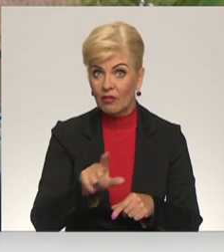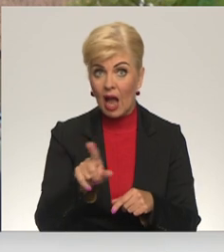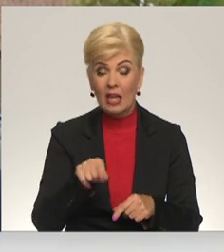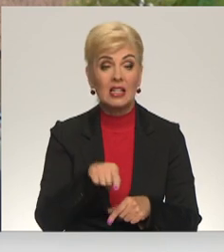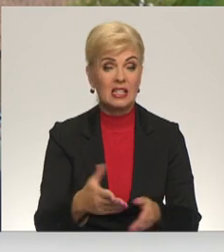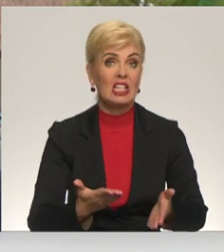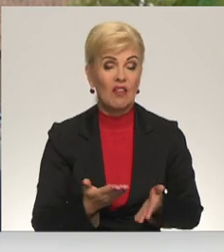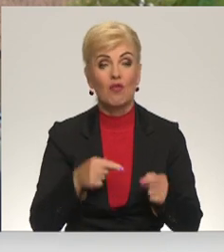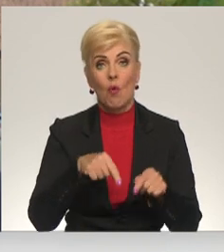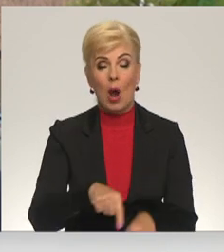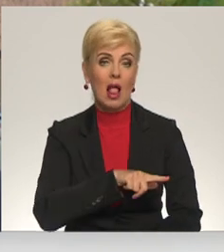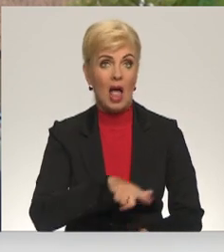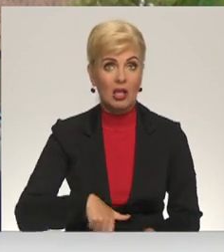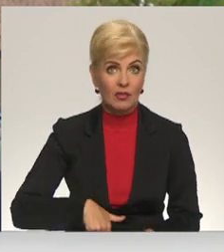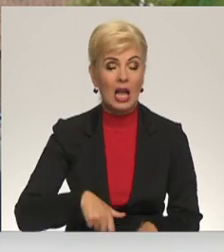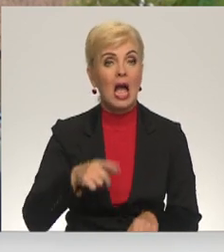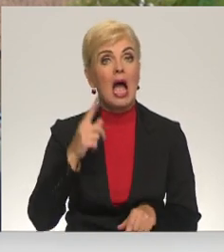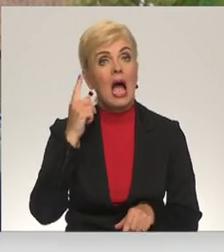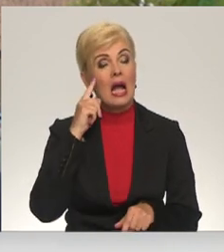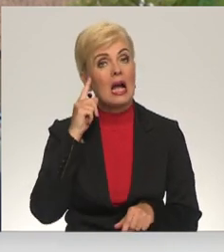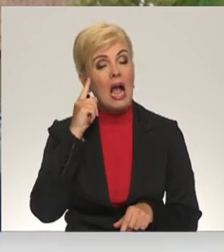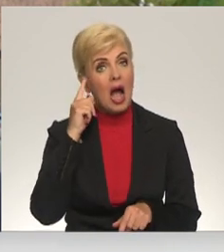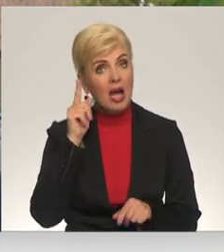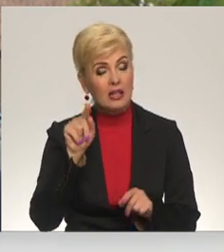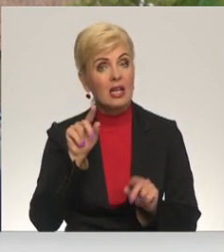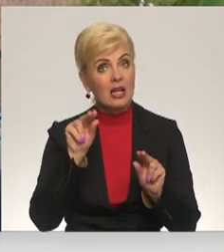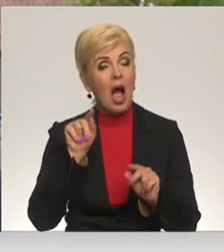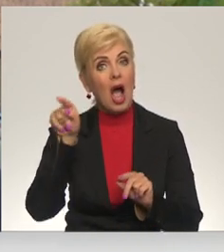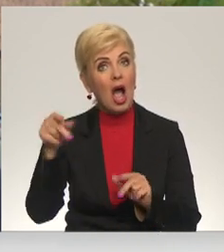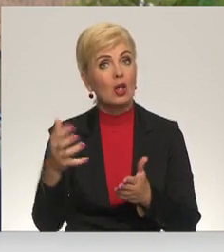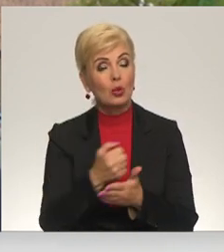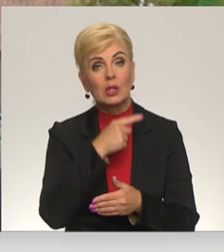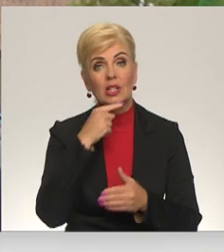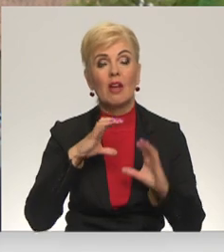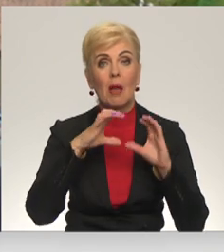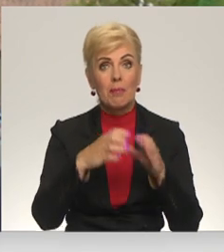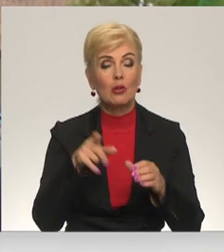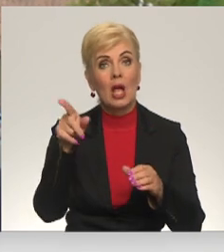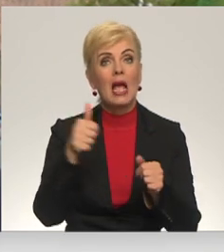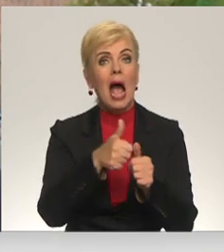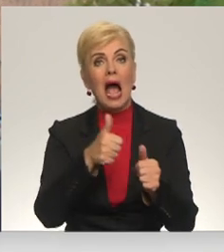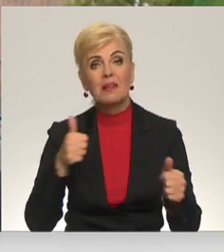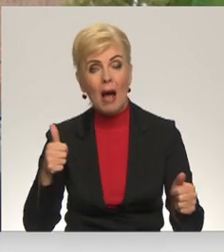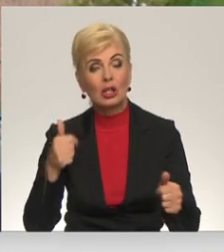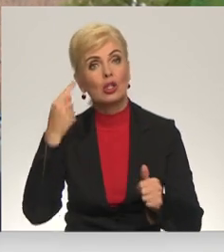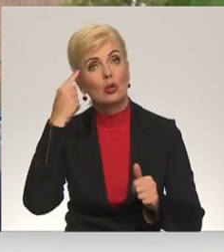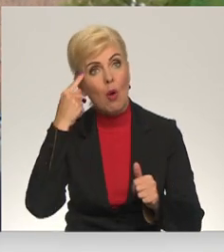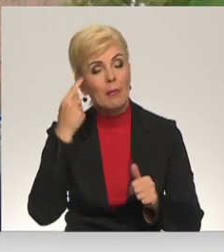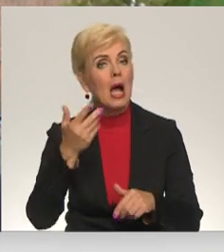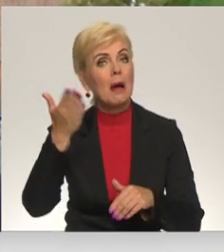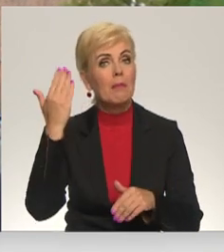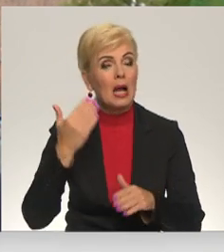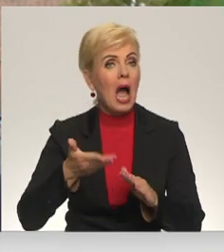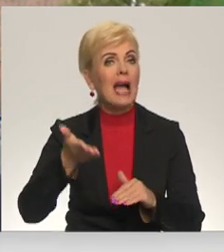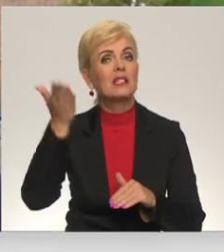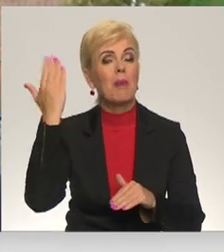Latvijā, bet garīgi viņi atrodas Krievu pasaulē, kas ir atpalikusi un domā pagājušā un